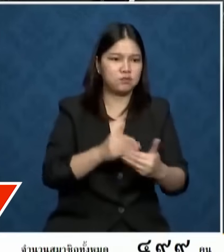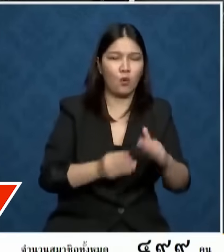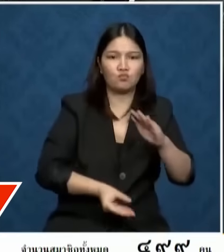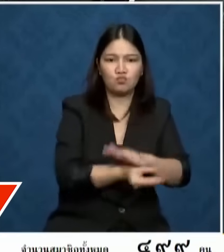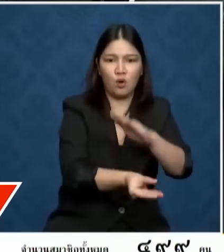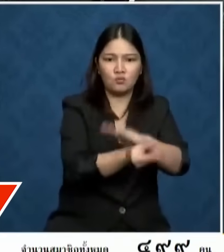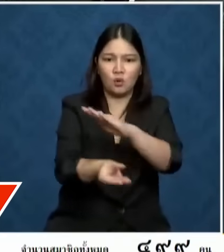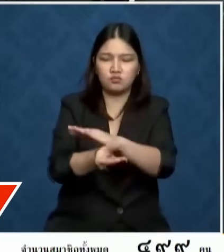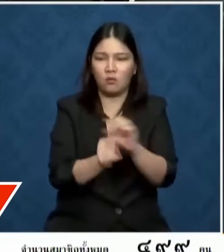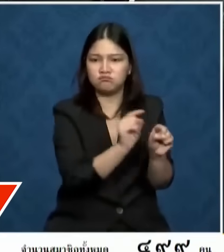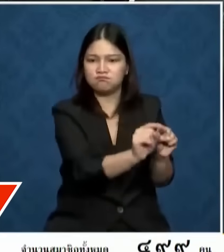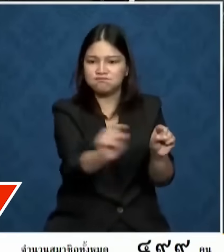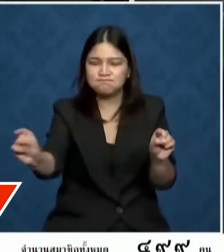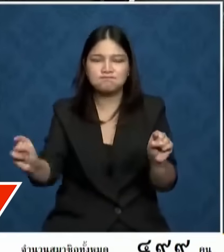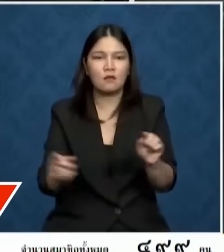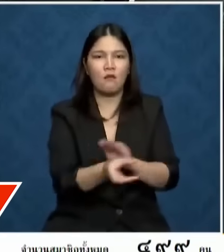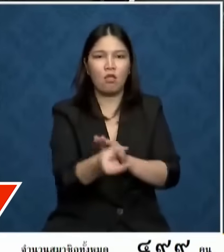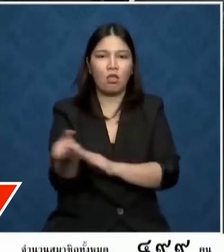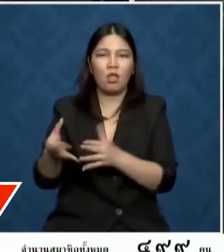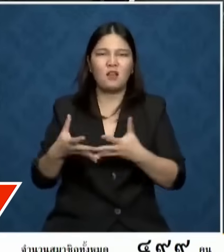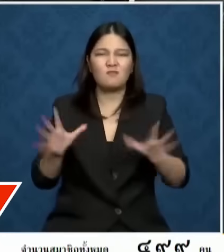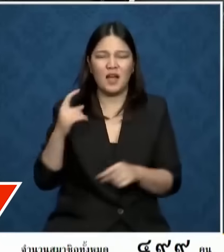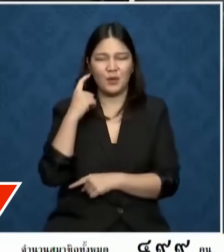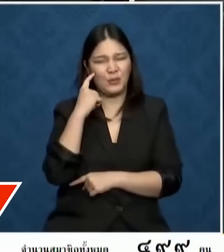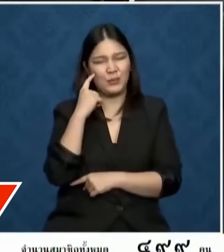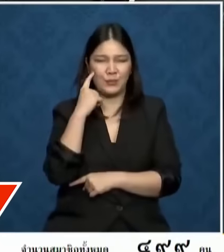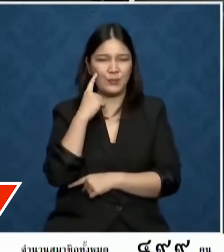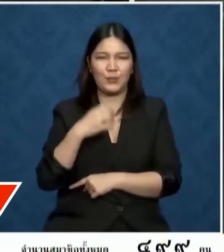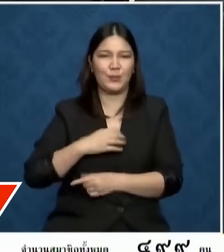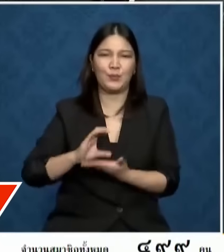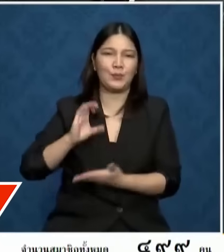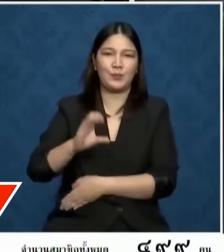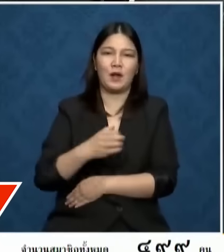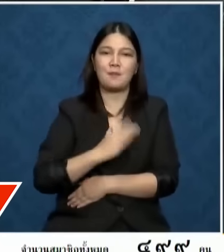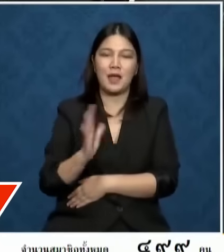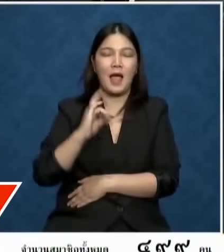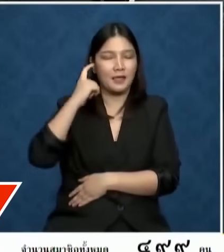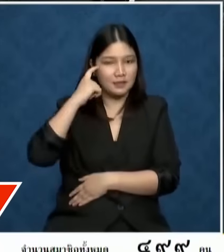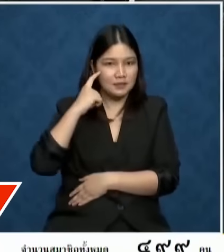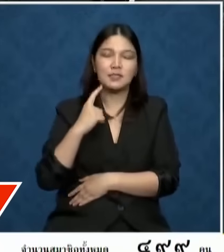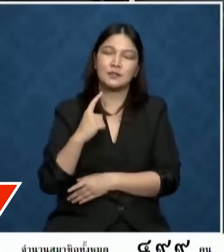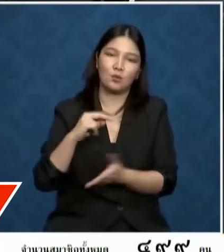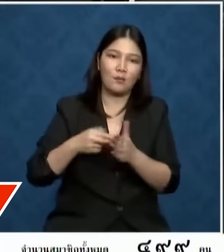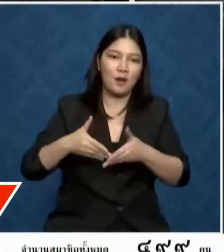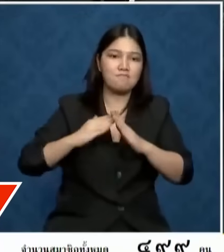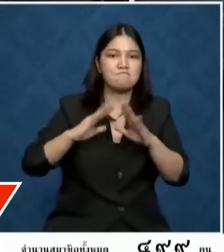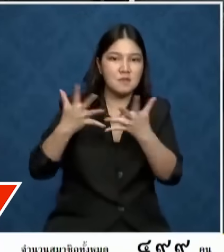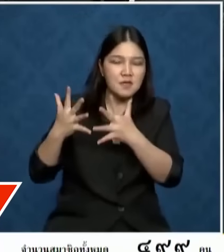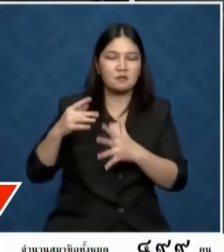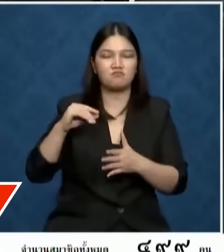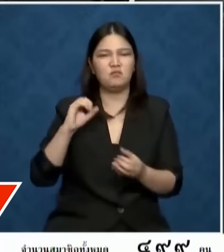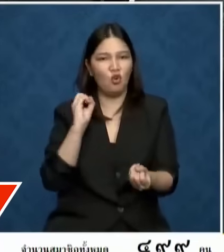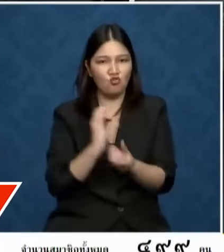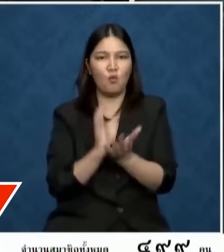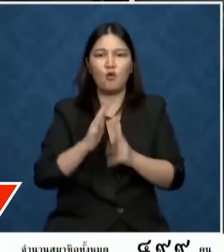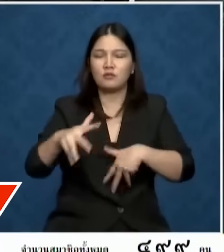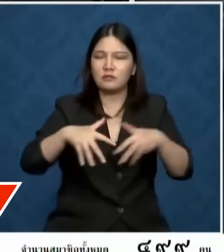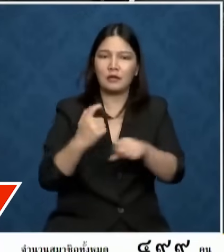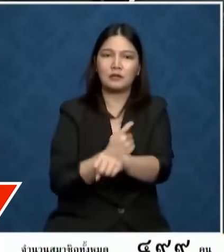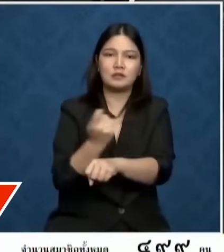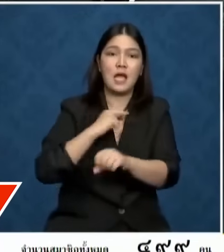แล้วก็เป็นเรื่องที่กระทบต่อเศรษฐกิจของประเทศไทยนะครับฉะนั้นผมจึงยืนยันว่าเรื่องนี้ถ้าหากมีการให้